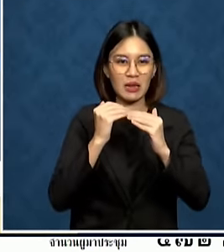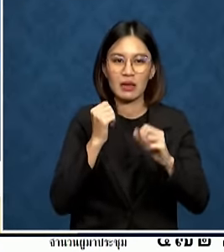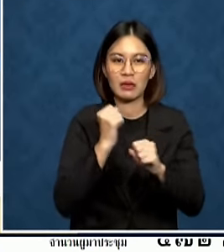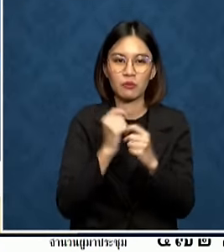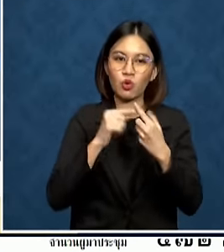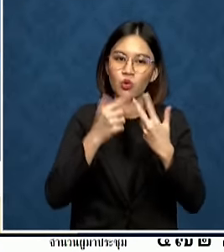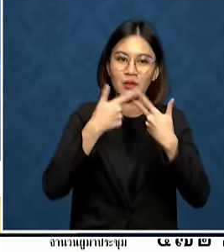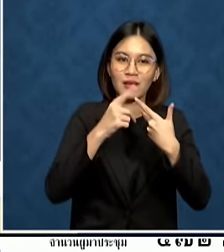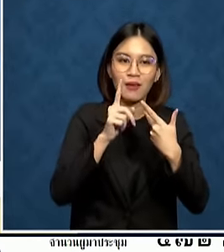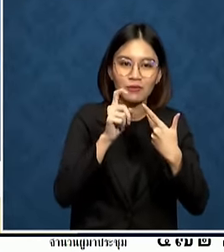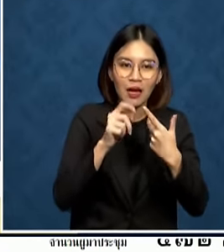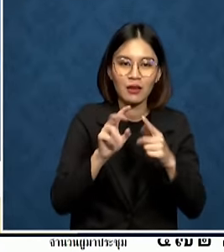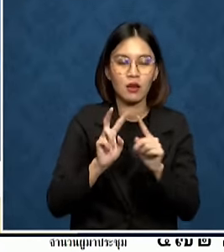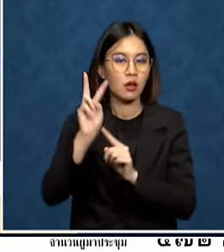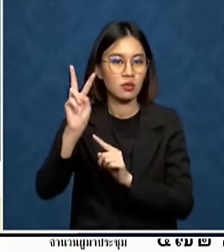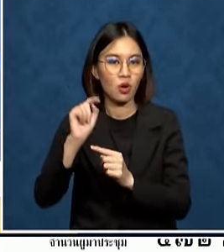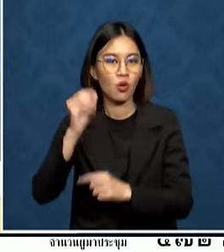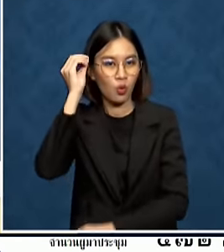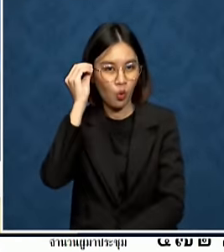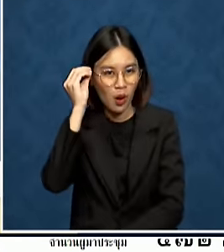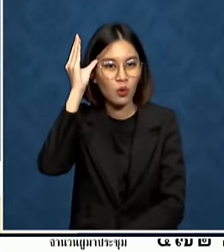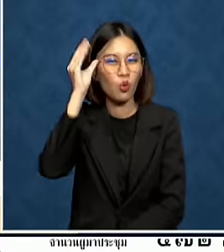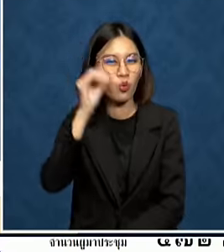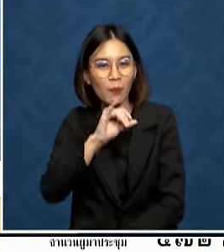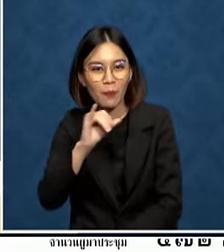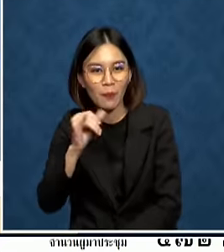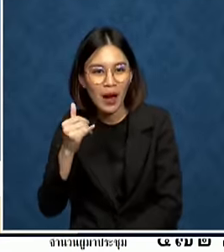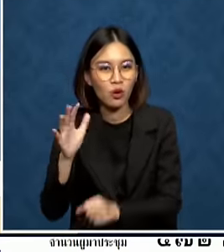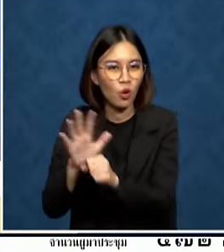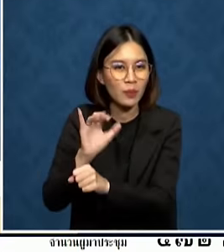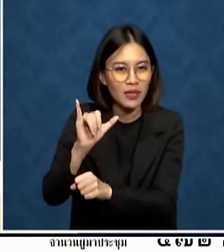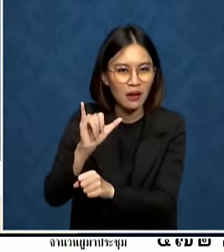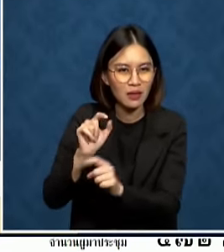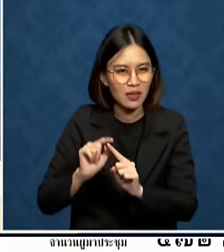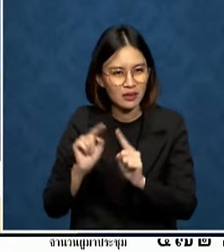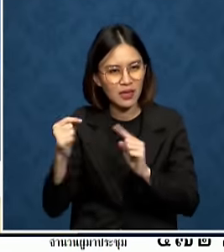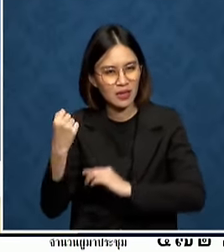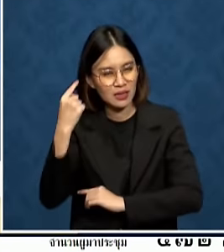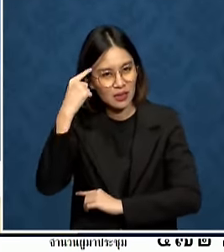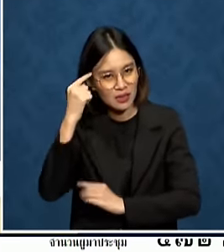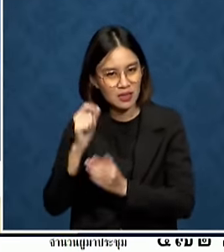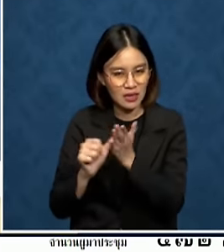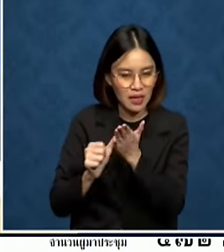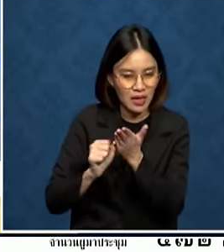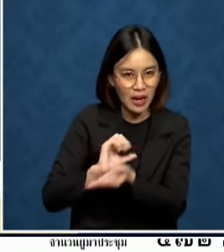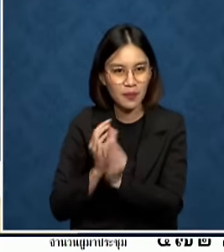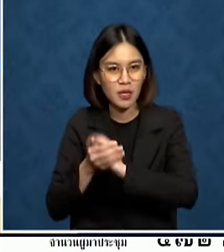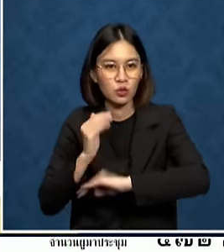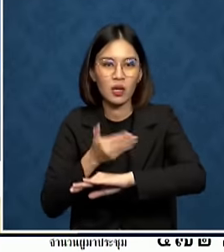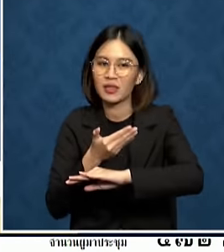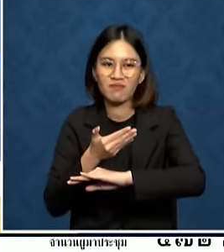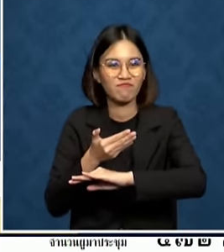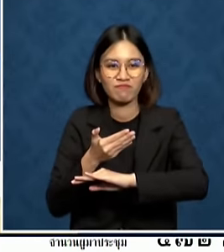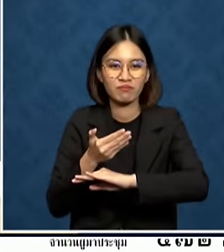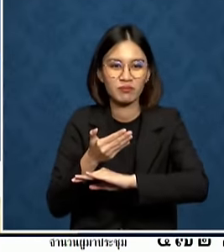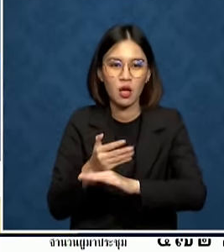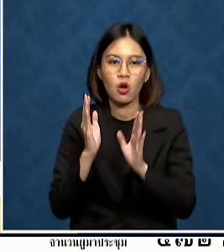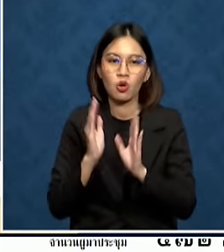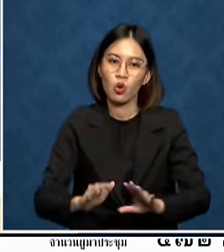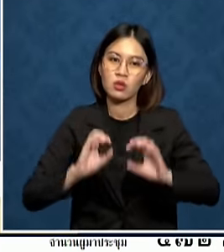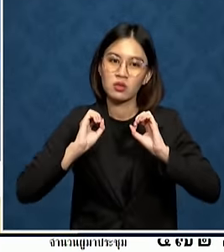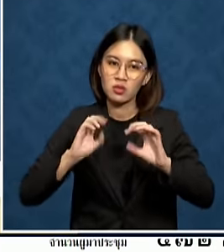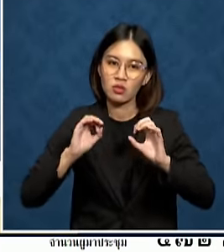อุตสาหกรรมได้ 2ได้ความรู้บ้างแต่ไม่มี Impactพอจะไปทฟรหรือปรับปรุงธุรกิจและ 3คนมาสอน